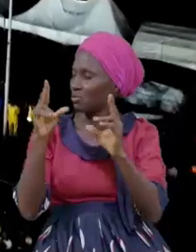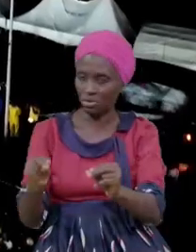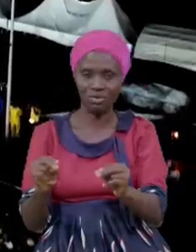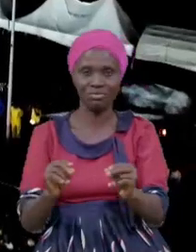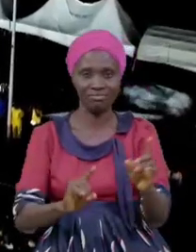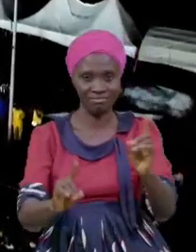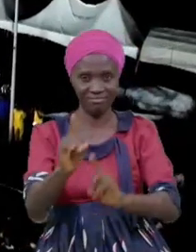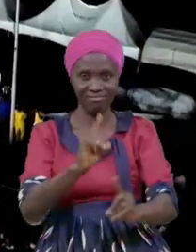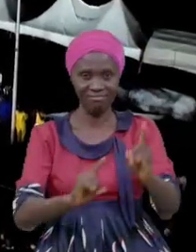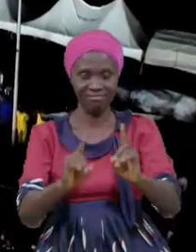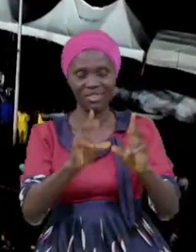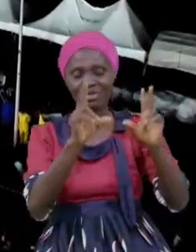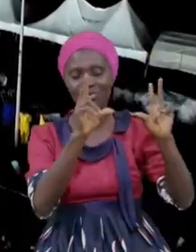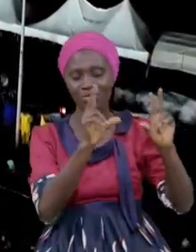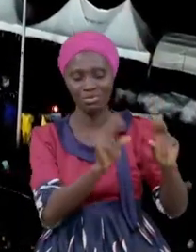moi.